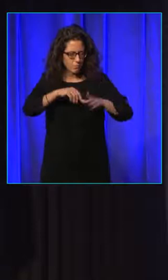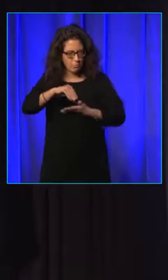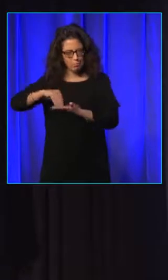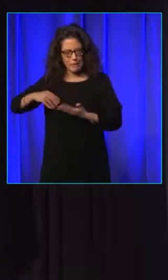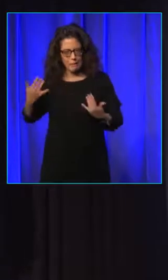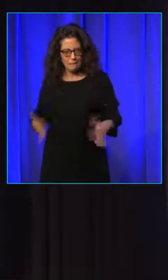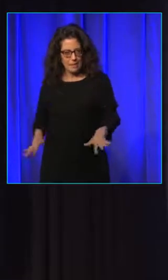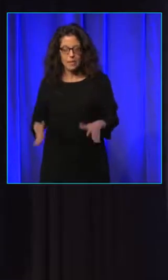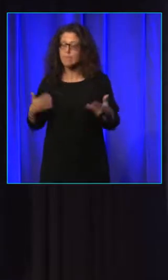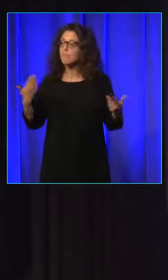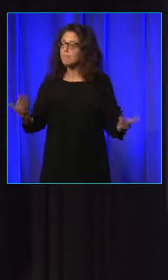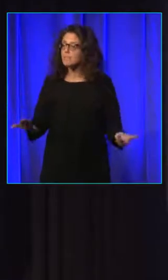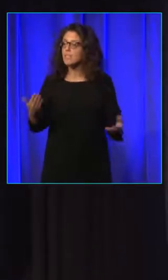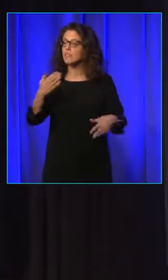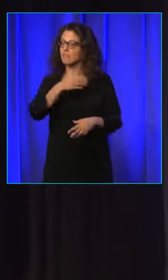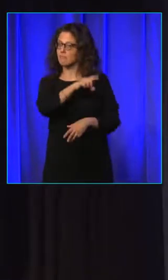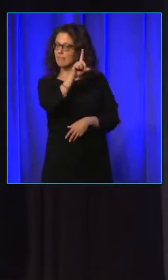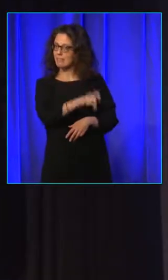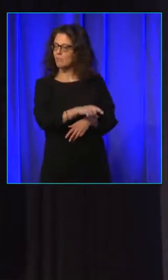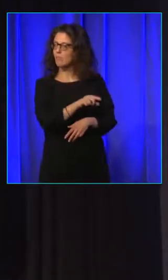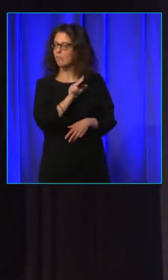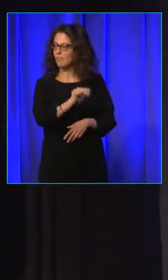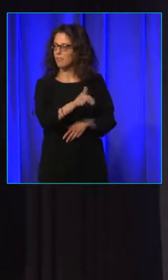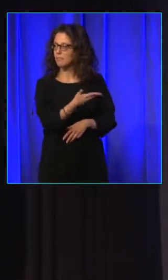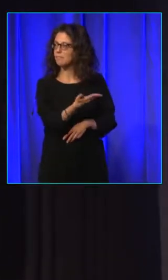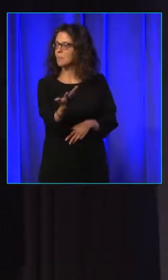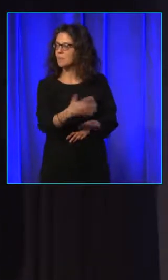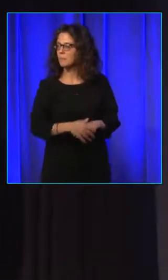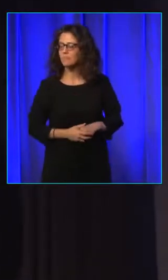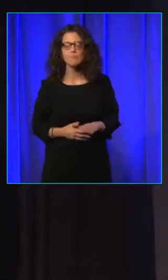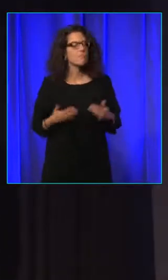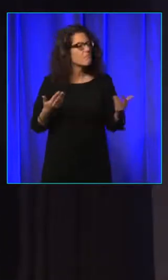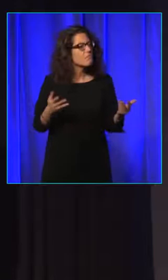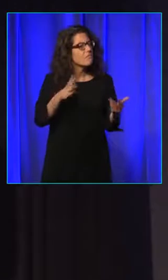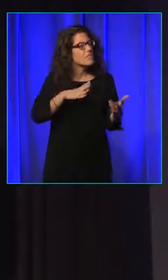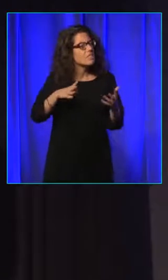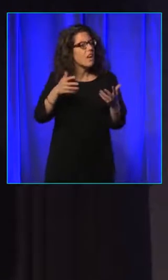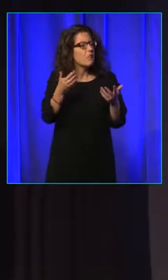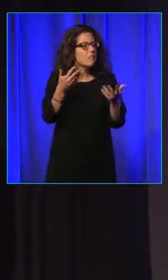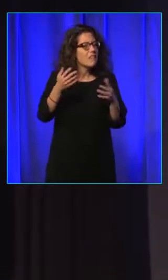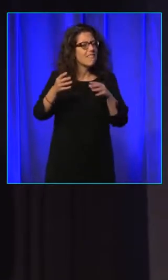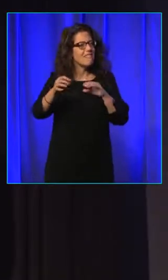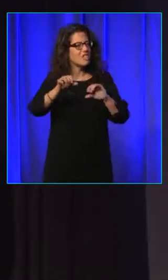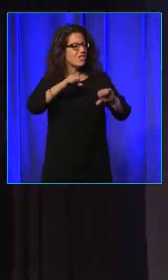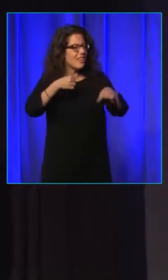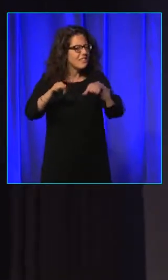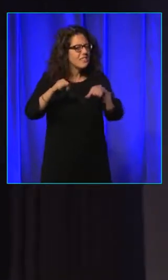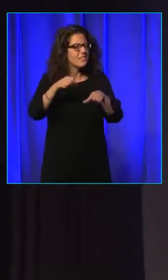voilà, je vais demander à Sophie. Est-ce qu'il y a un geste